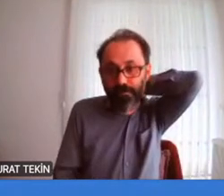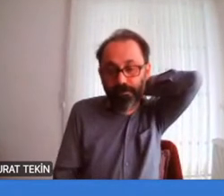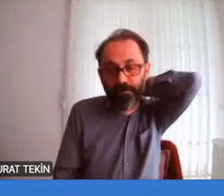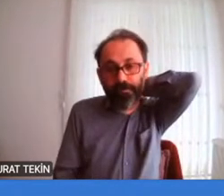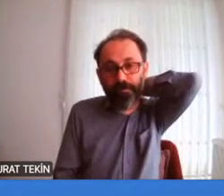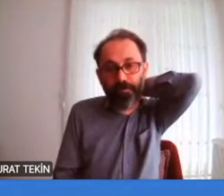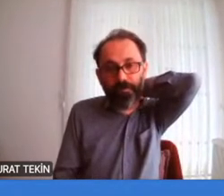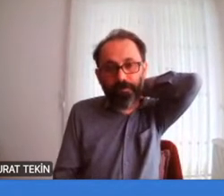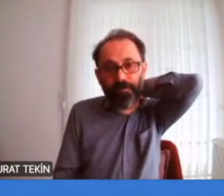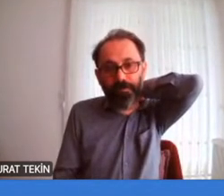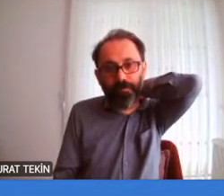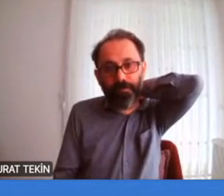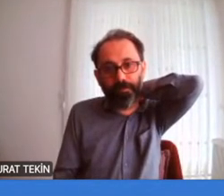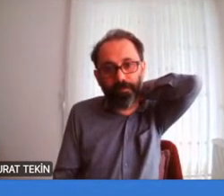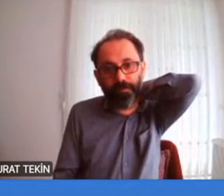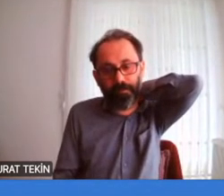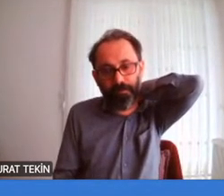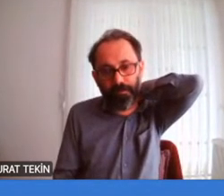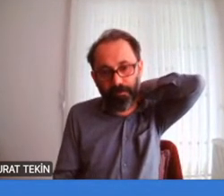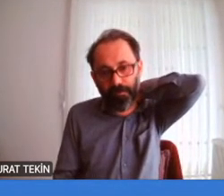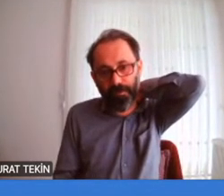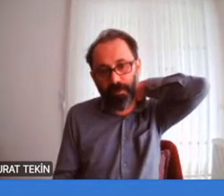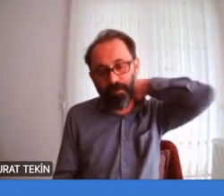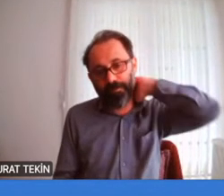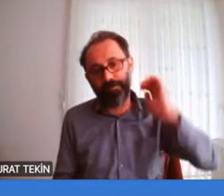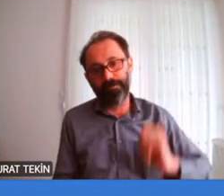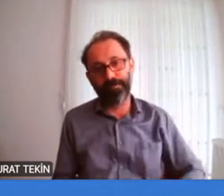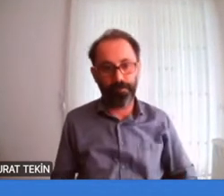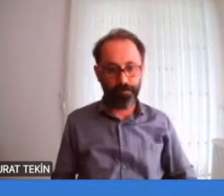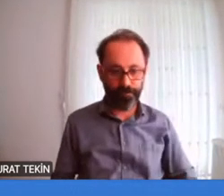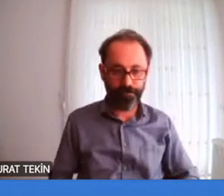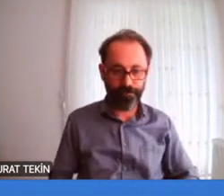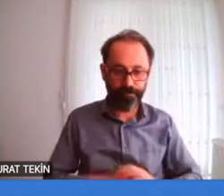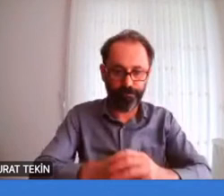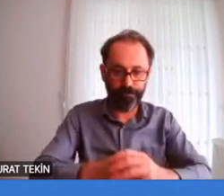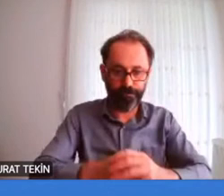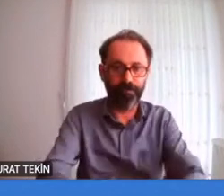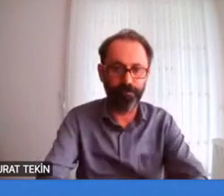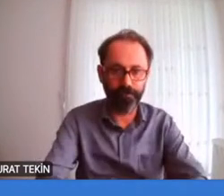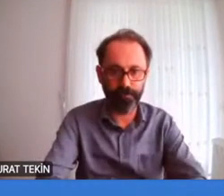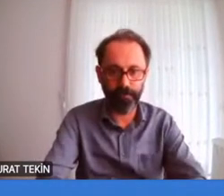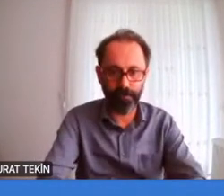Teşekkür ederim. Hem çok önemli noktalara dikkat çektiniz hem de yine bizim için